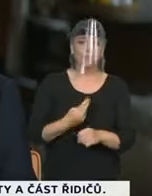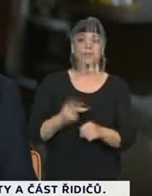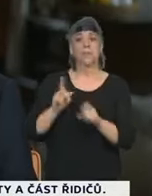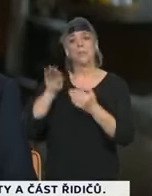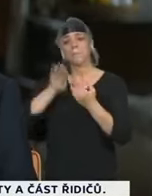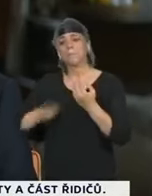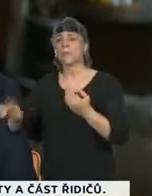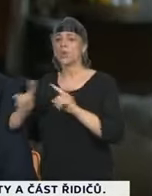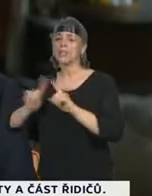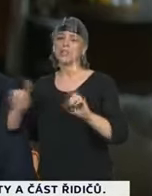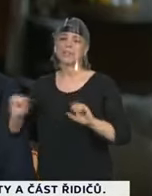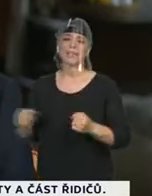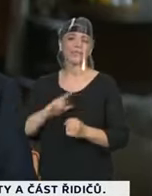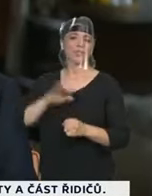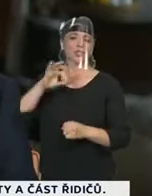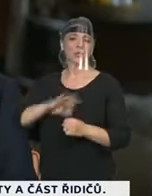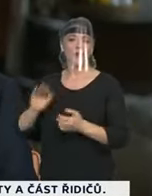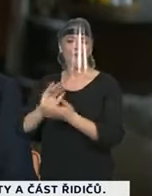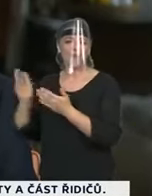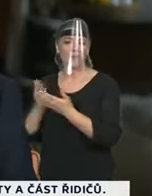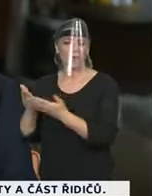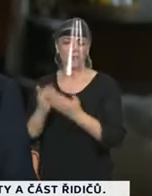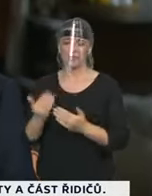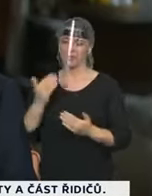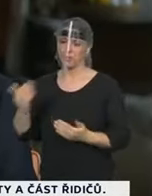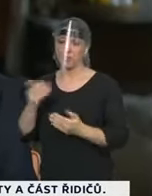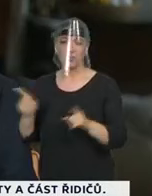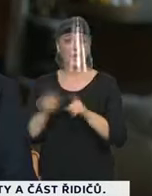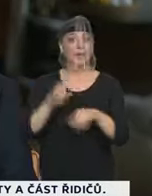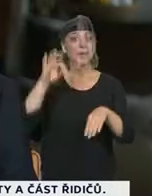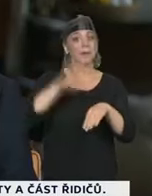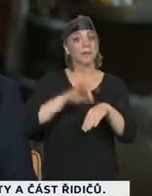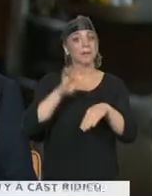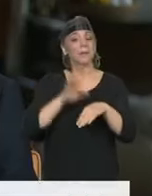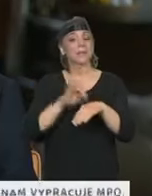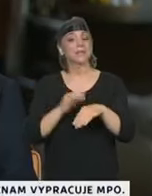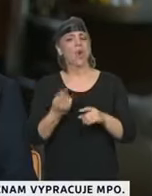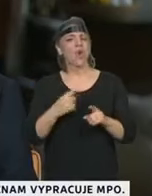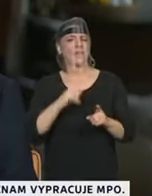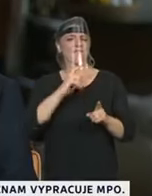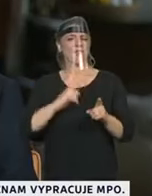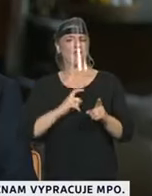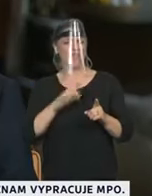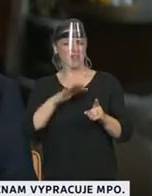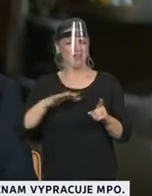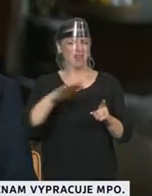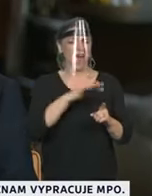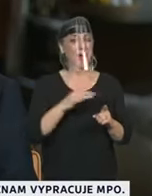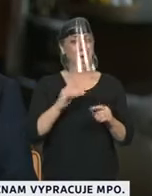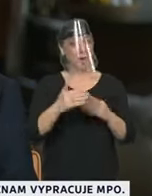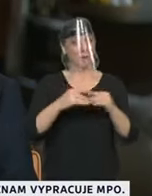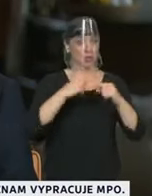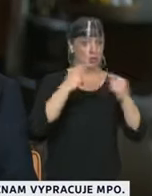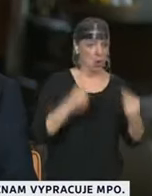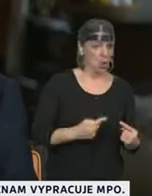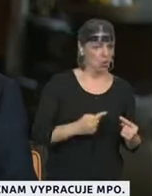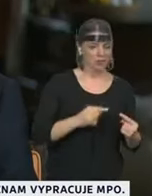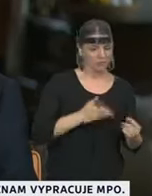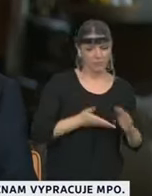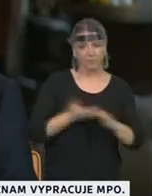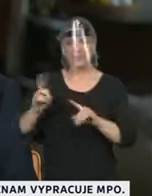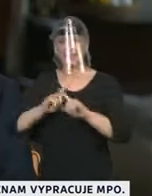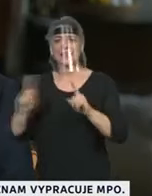aktivity. Speciálně díky patří medikům armády České republiky, kteří teď místo zkoušek nastupují v rámci